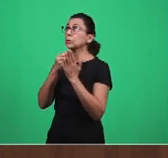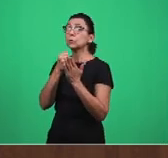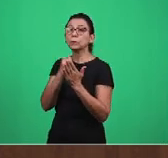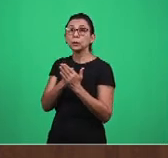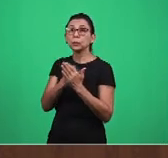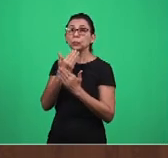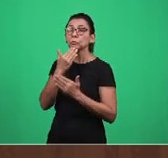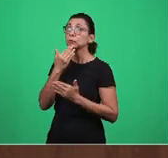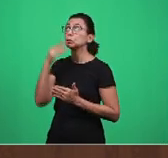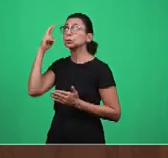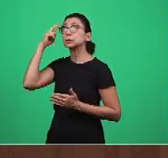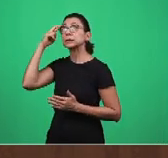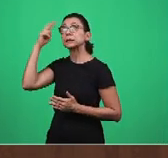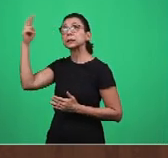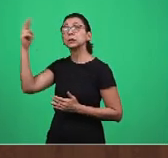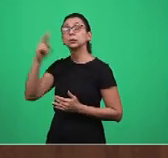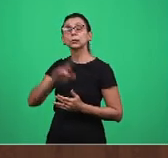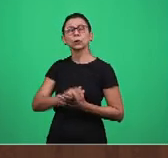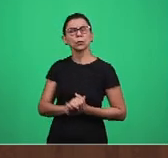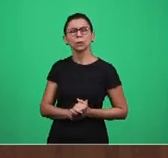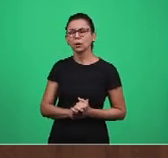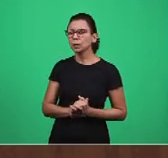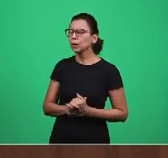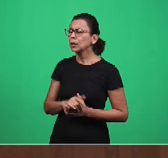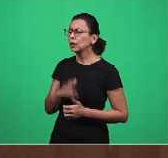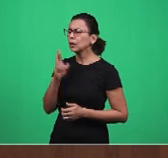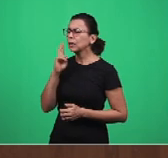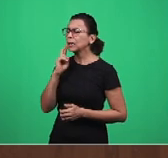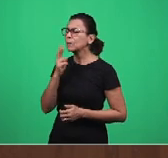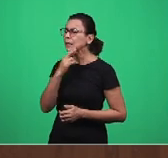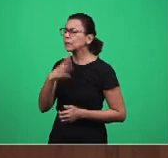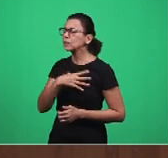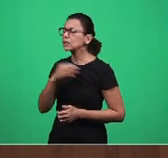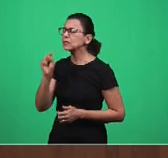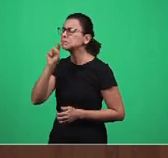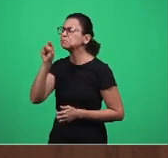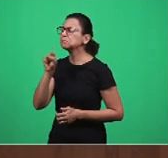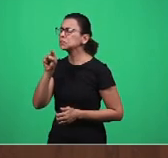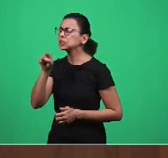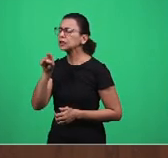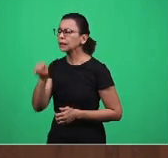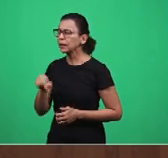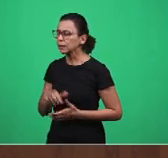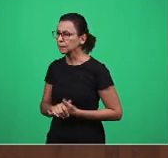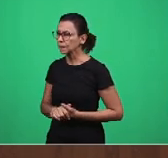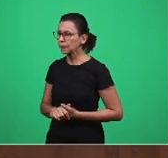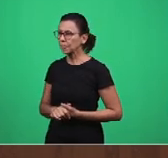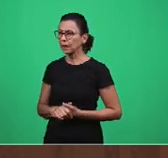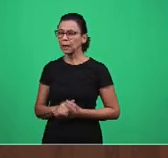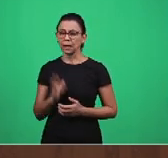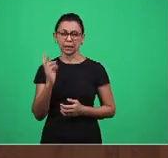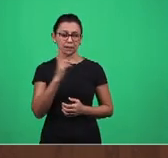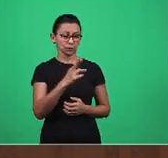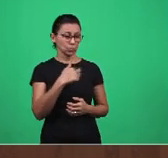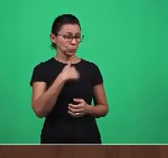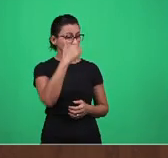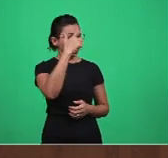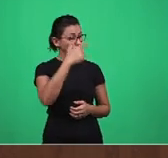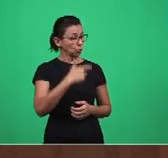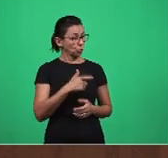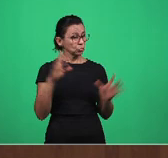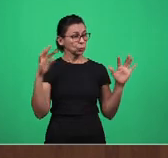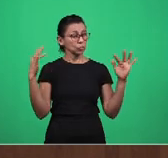qu'il avait demandé au Seigneur. Il pose la question à Rebecca, de qui es-tu fille? Il découvre que Rebecca venait de la